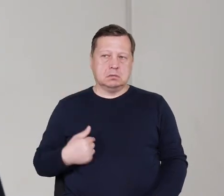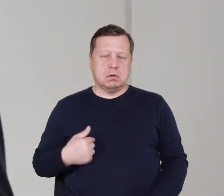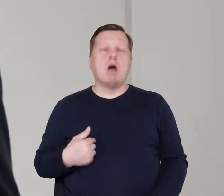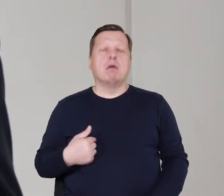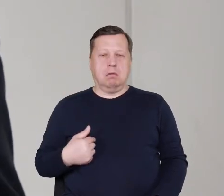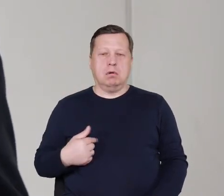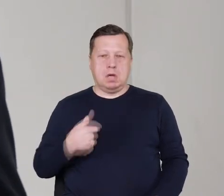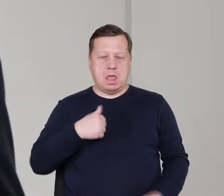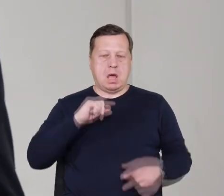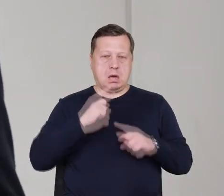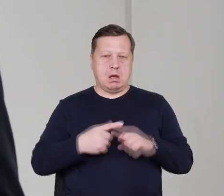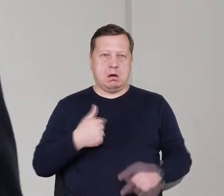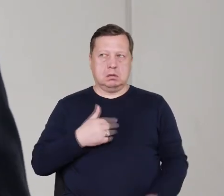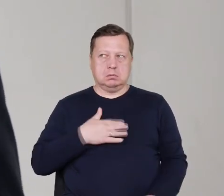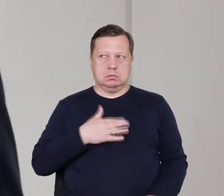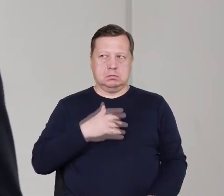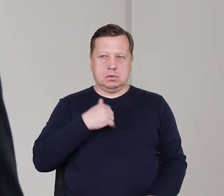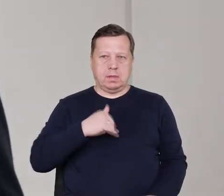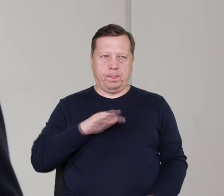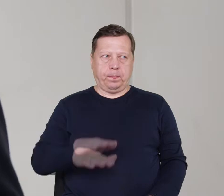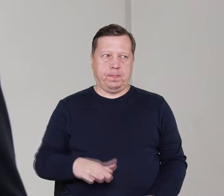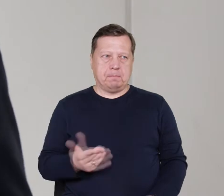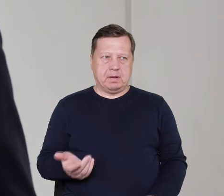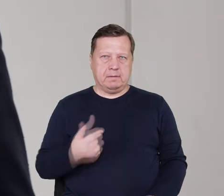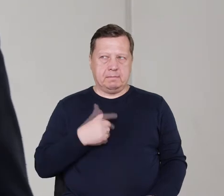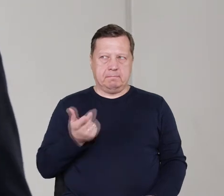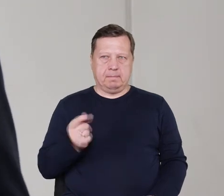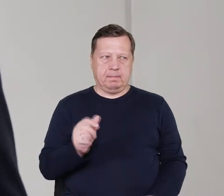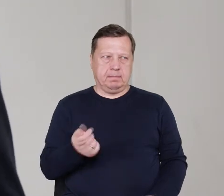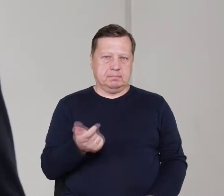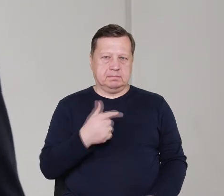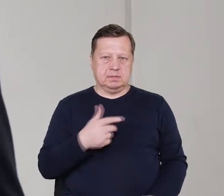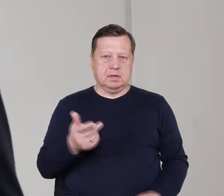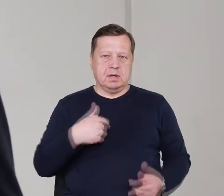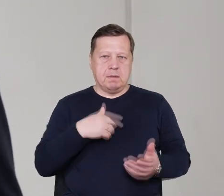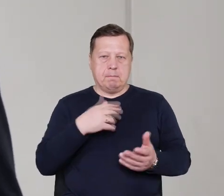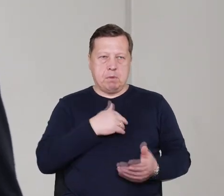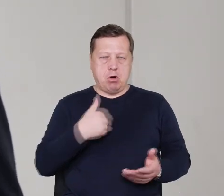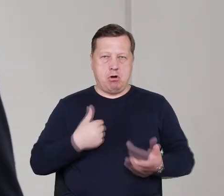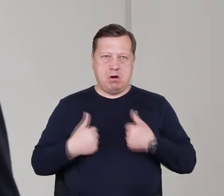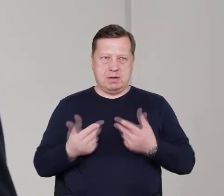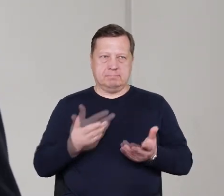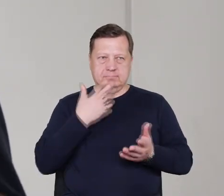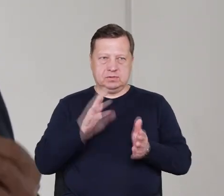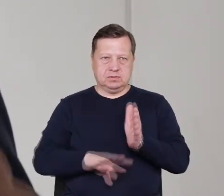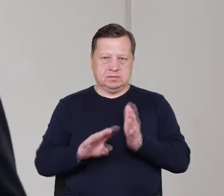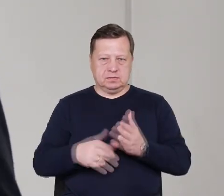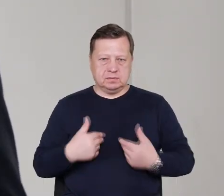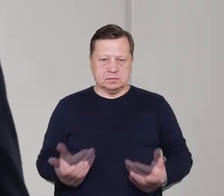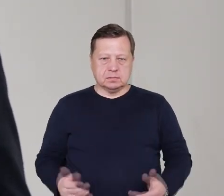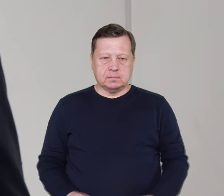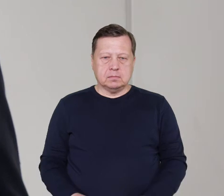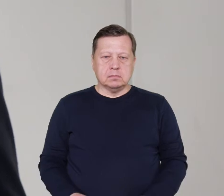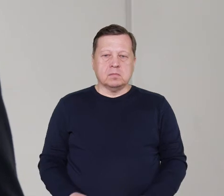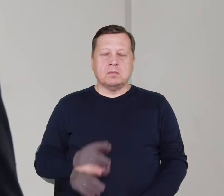poczułem taki malutki prawda jeszcze polak-katolik to już w ogóle zszedłem na kolana i myślę że trochę już